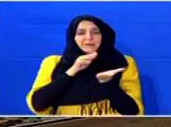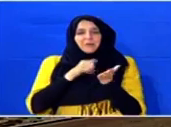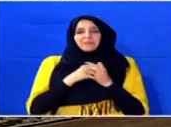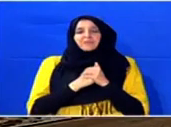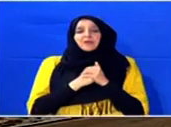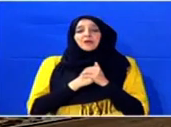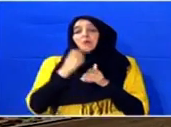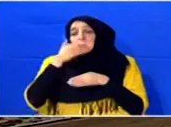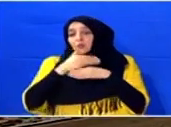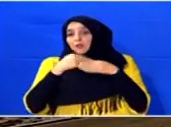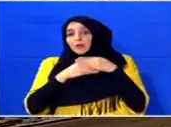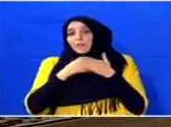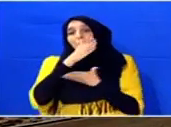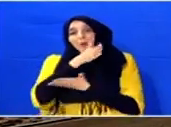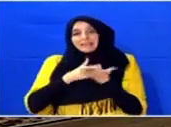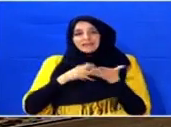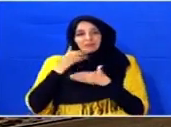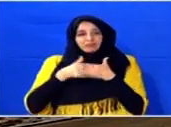250 دينار